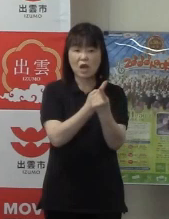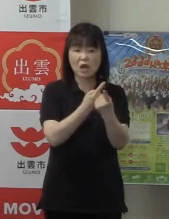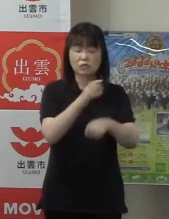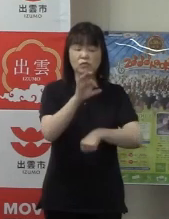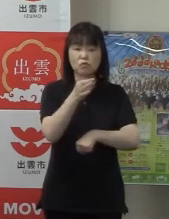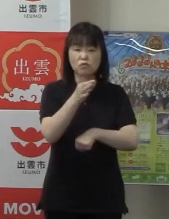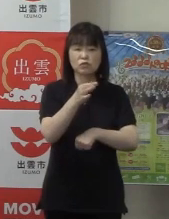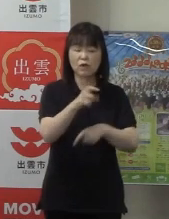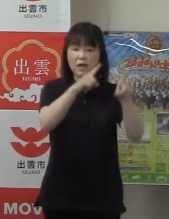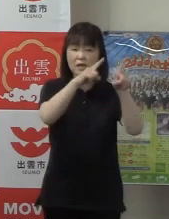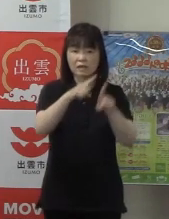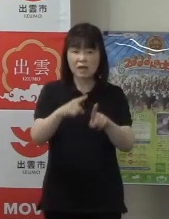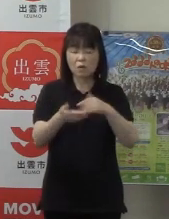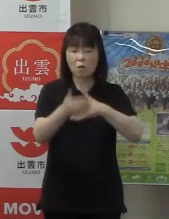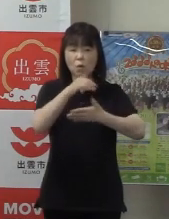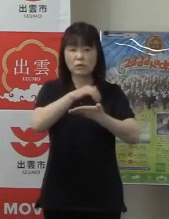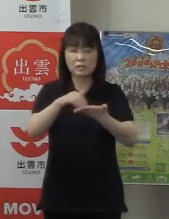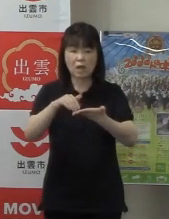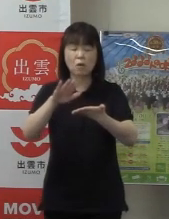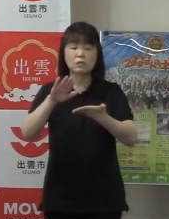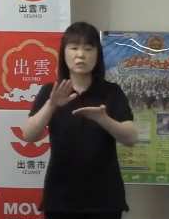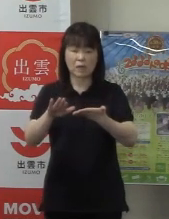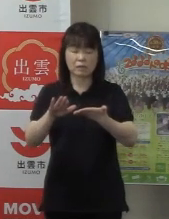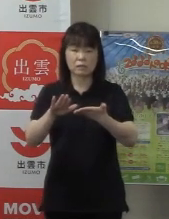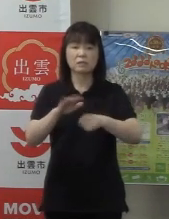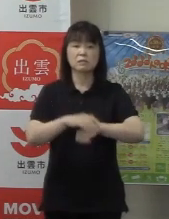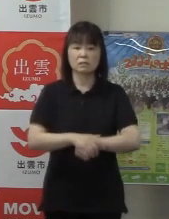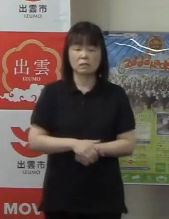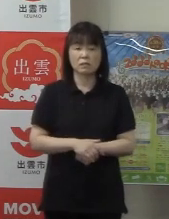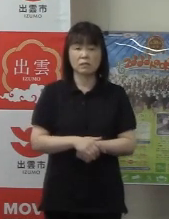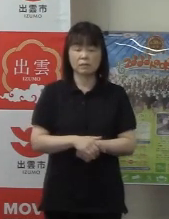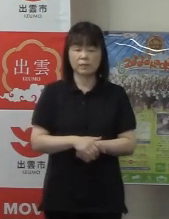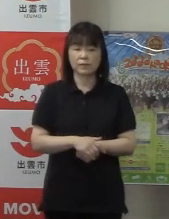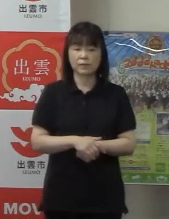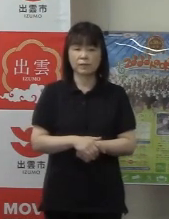正をするものでありまして、仮設校舎発注方式の変更